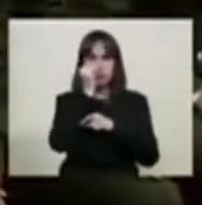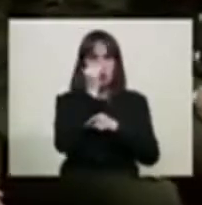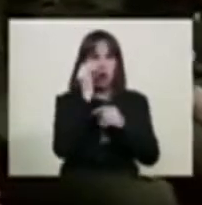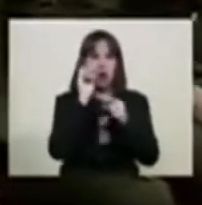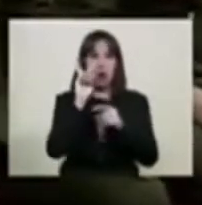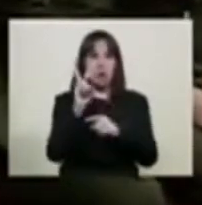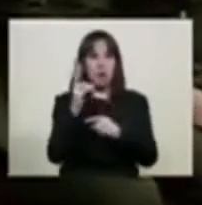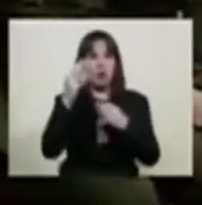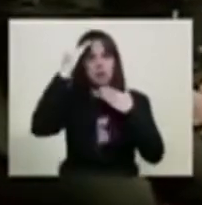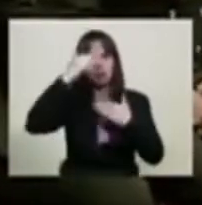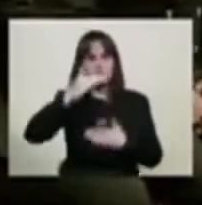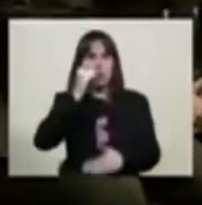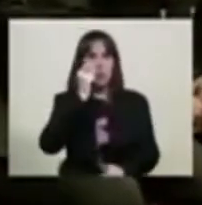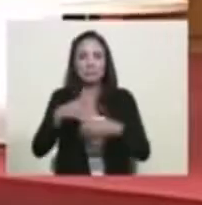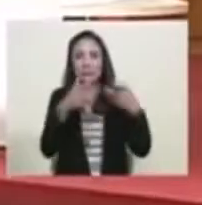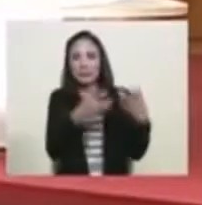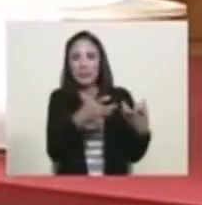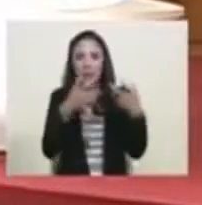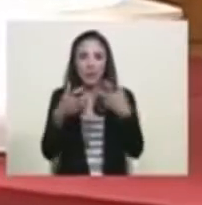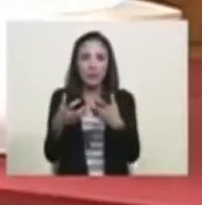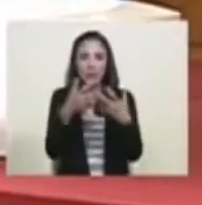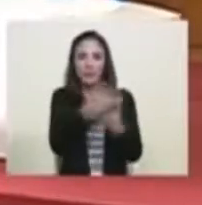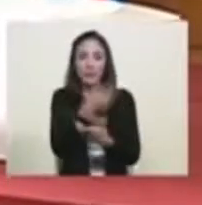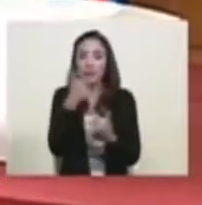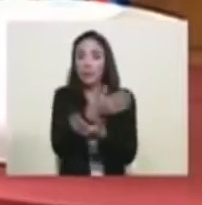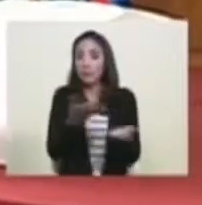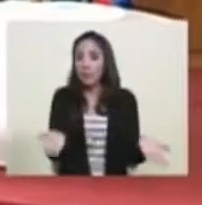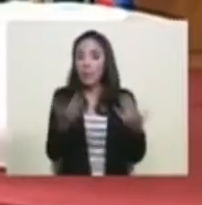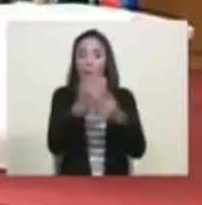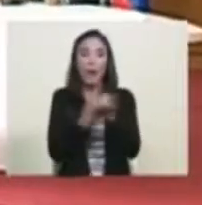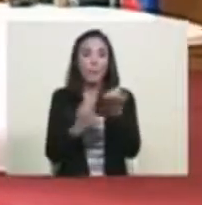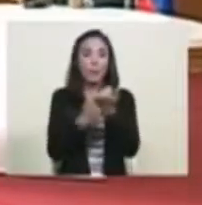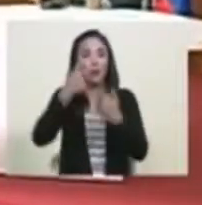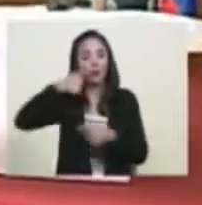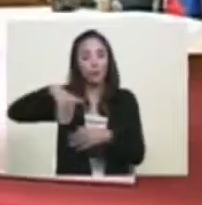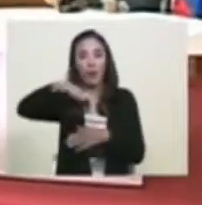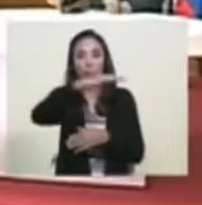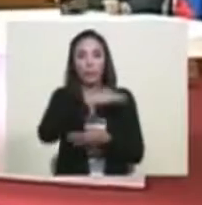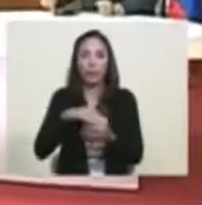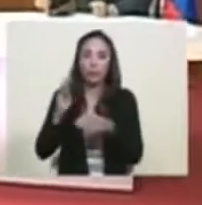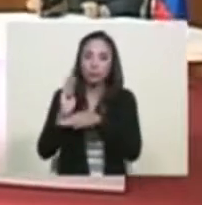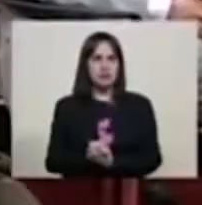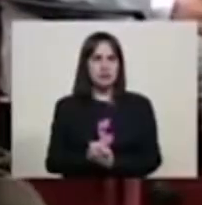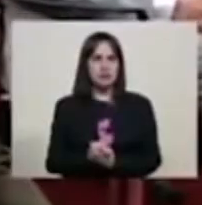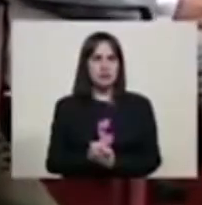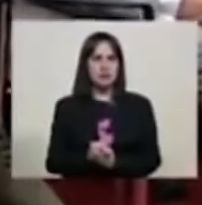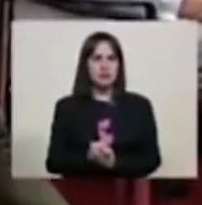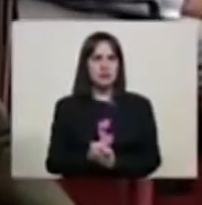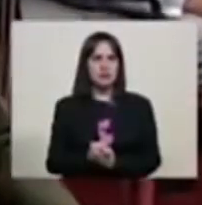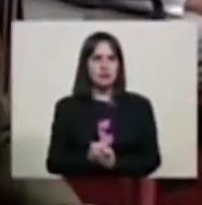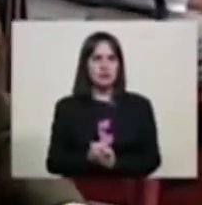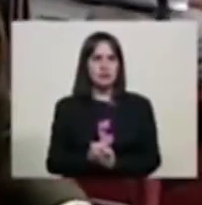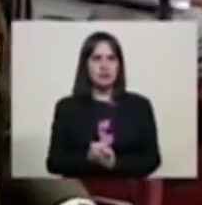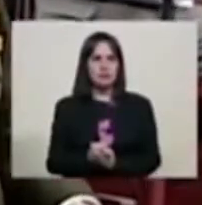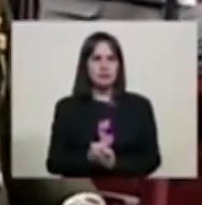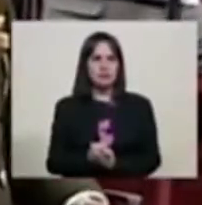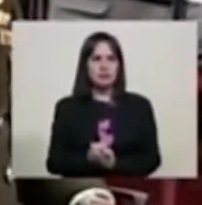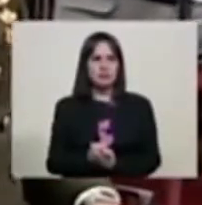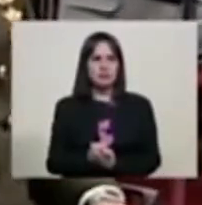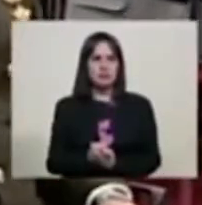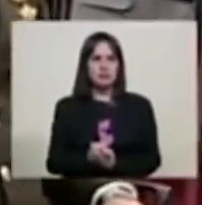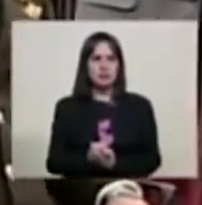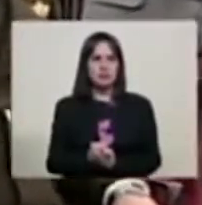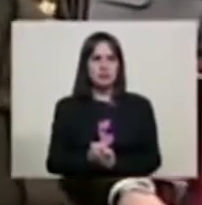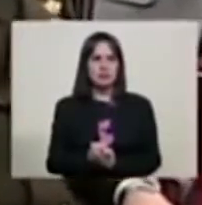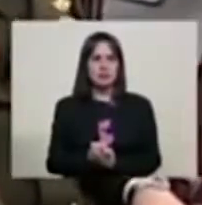sénateur de Floride, Marco Rubio, a déclaré qu'il existait un très solide argument en faveur d'une telle initiative. Puis il y a eu les